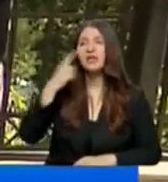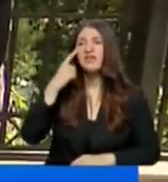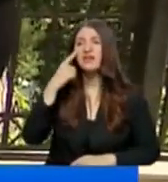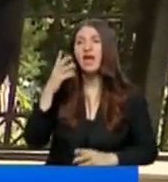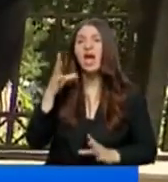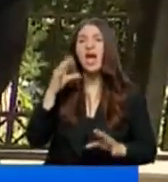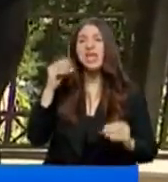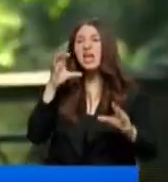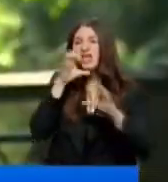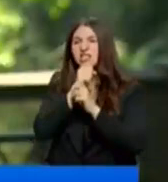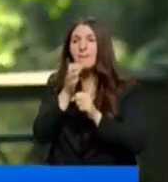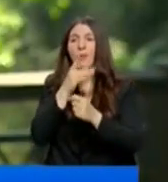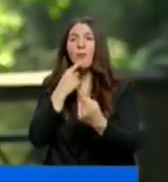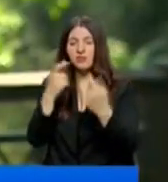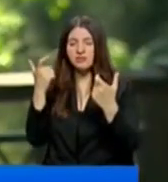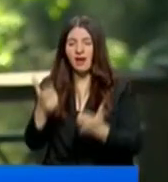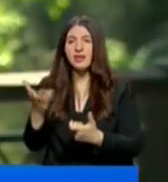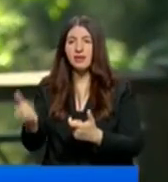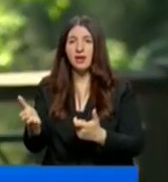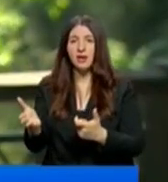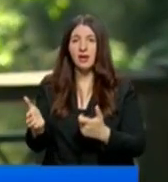en mahrem bilgilerinin konuşulduğu bir ortamda